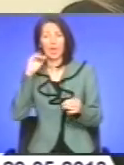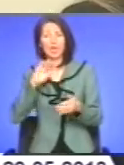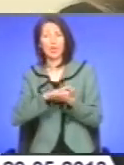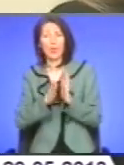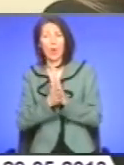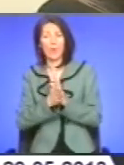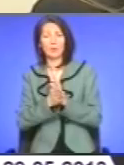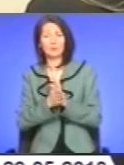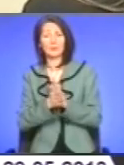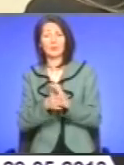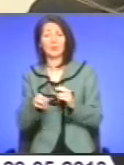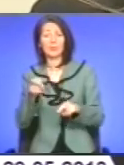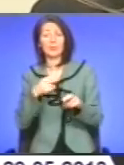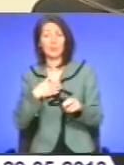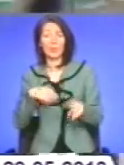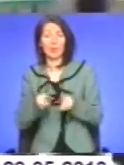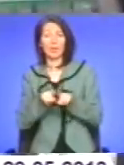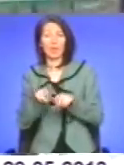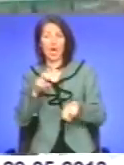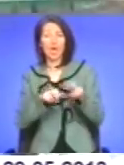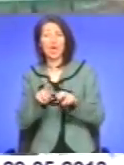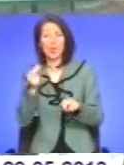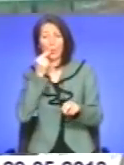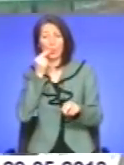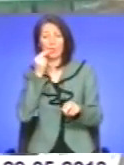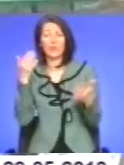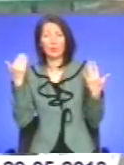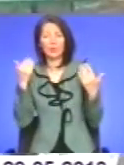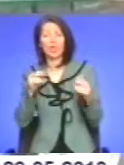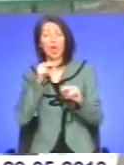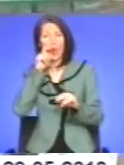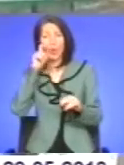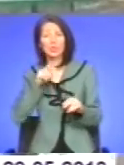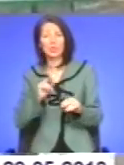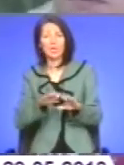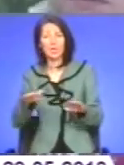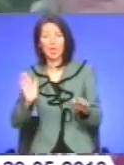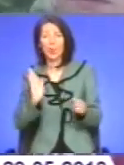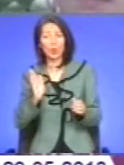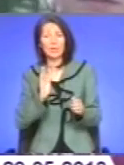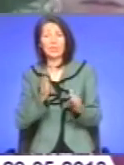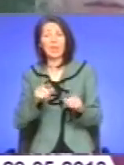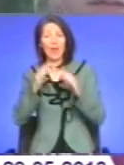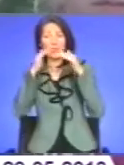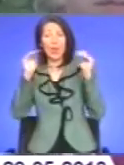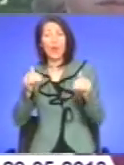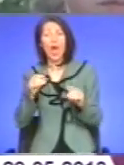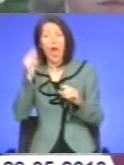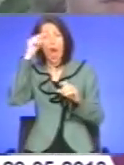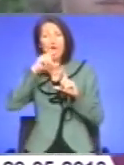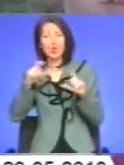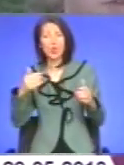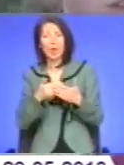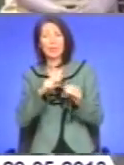і искали, що поживати. Відпочивати українські школярі будуть не лише в таборах, а й в школах. Майже 17